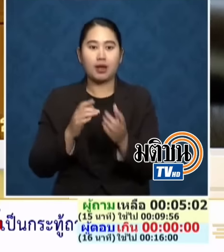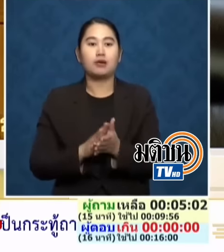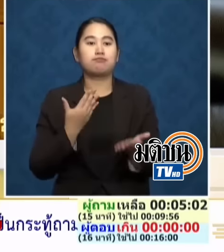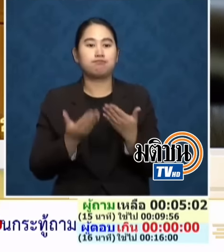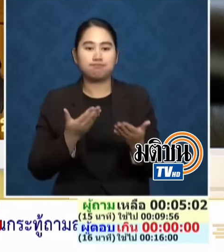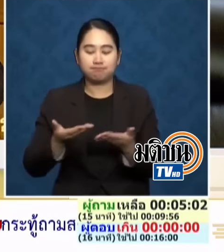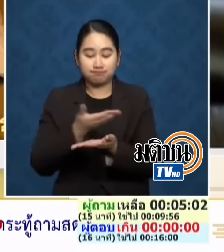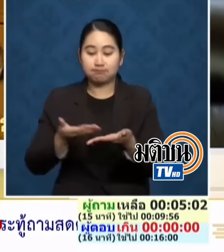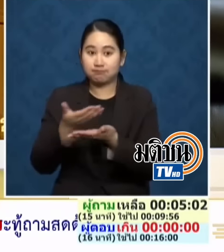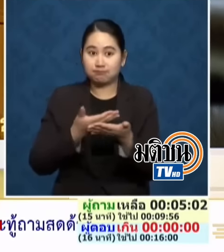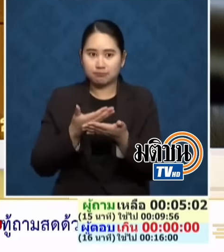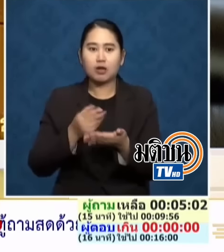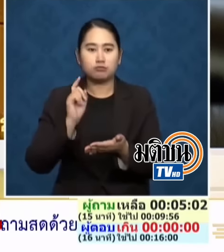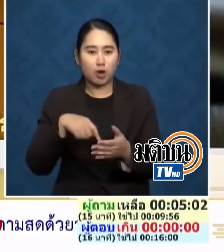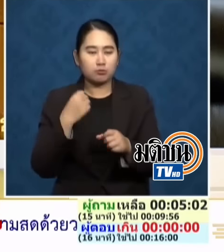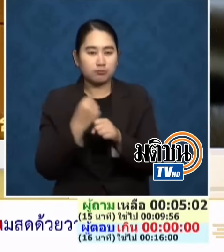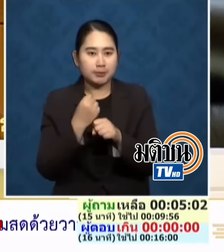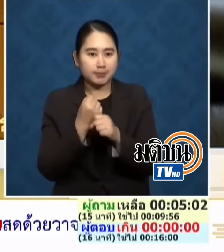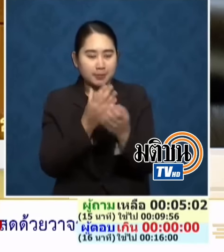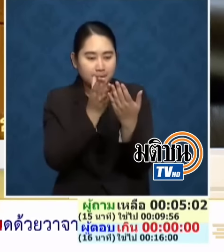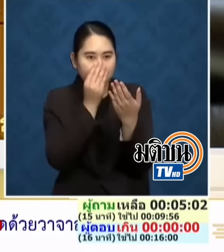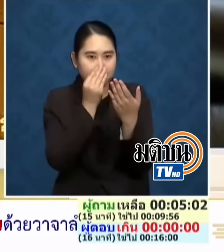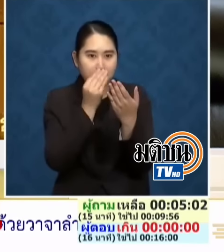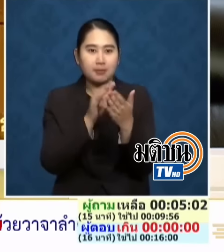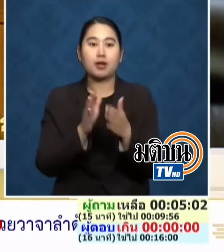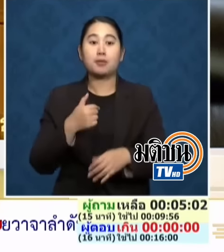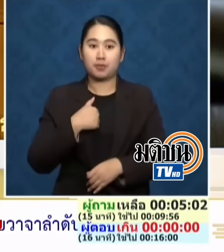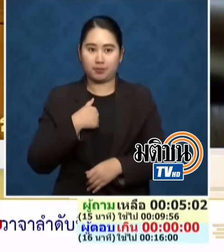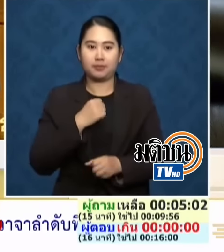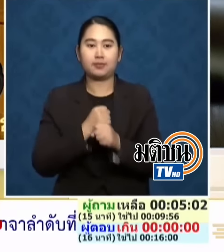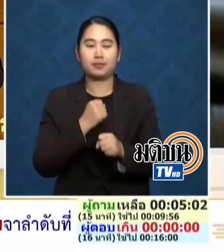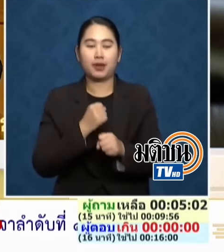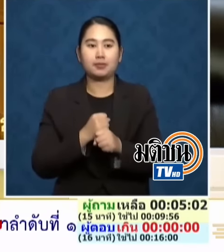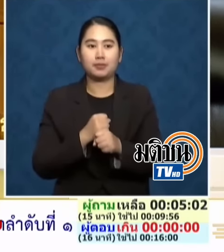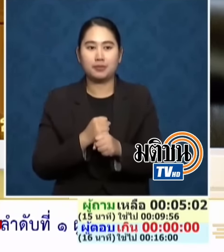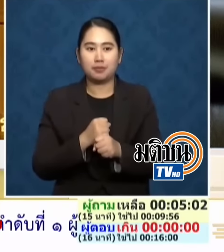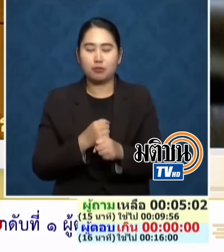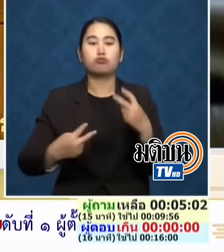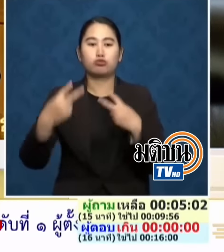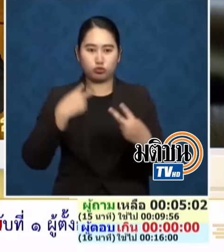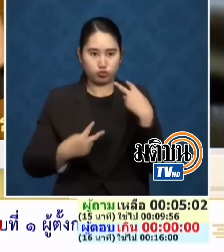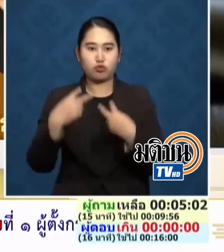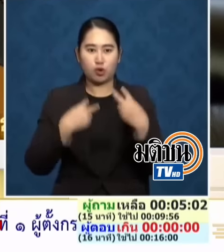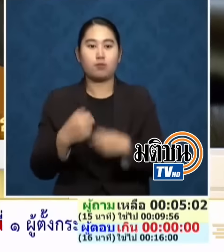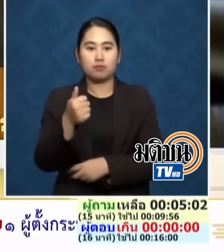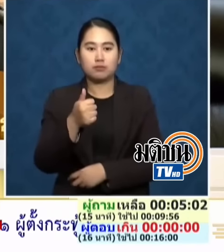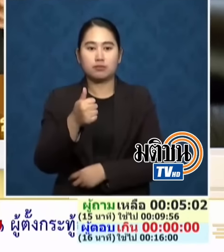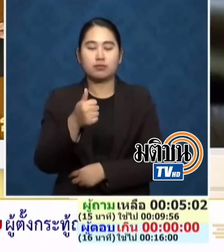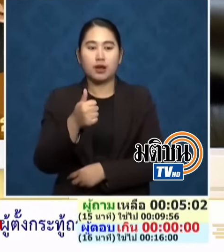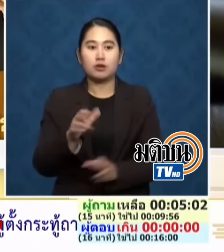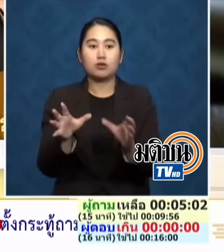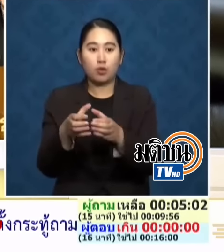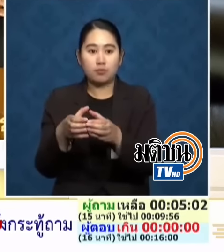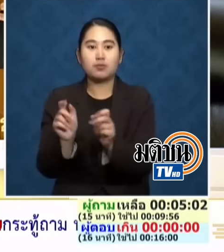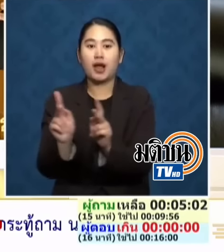หรอหาลือต้องทำกนบ้านนายุคผมไม่มีเหครับสามารถพวกท่านตตรจสอบแล้วเลยท่านกัมาfor